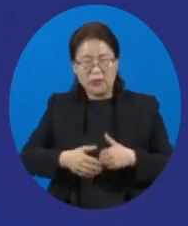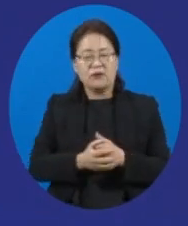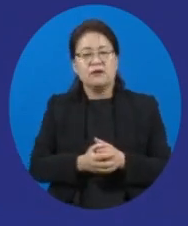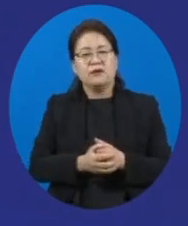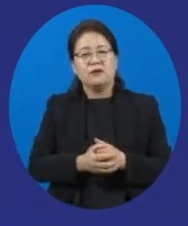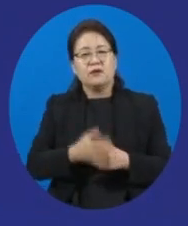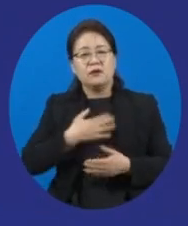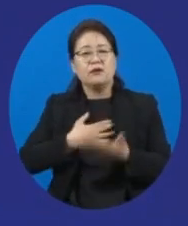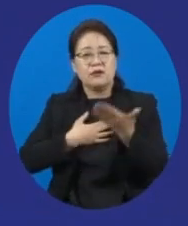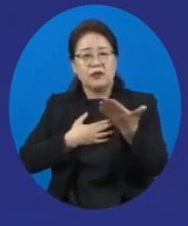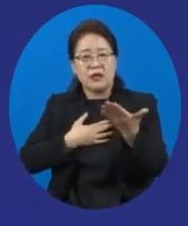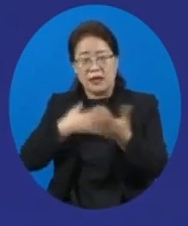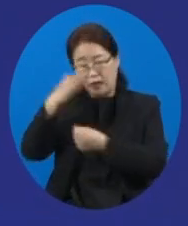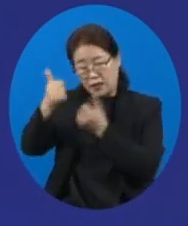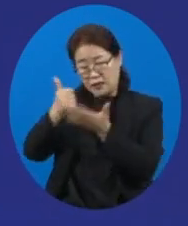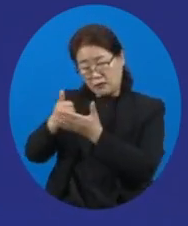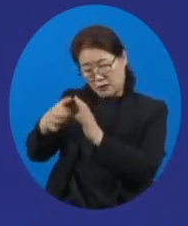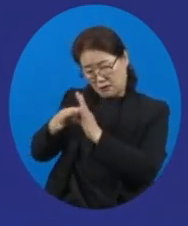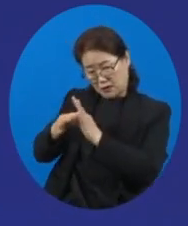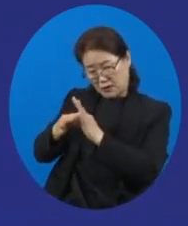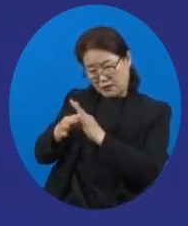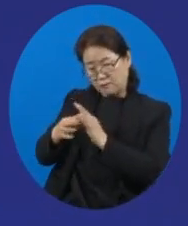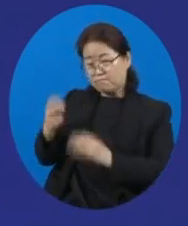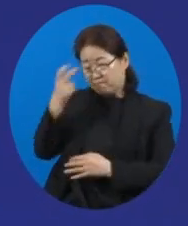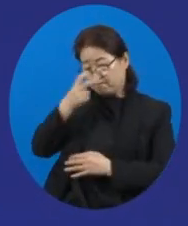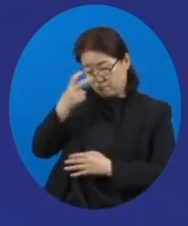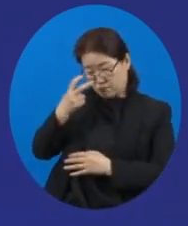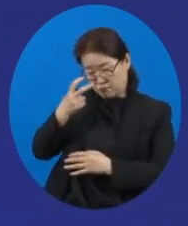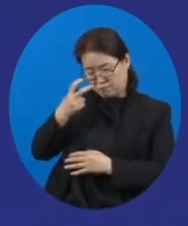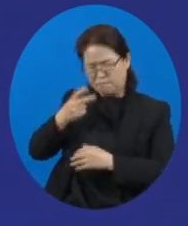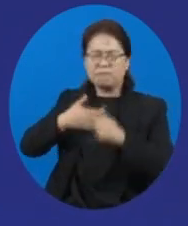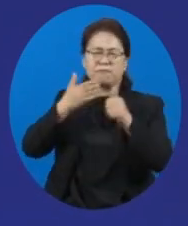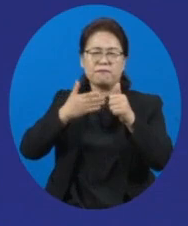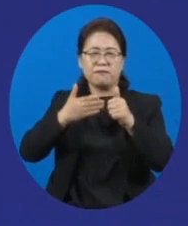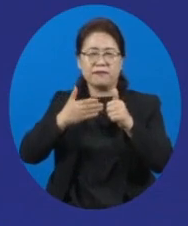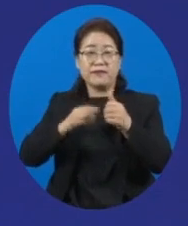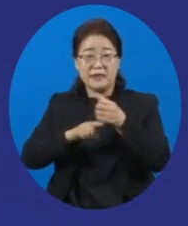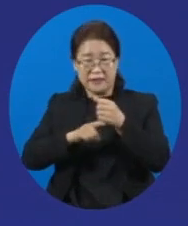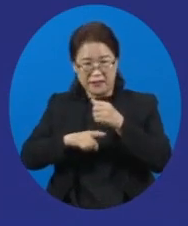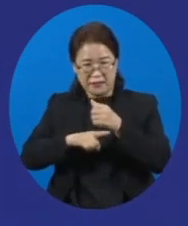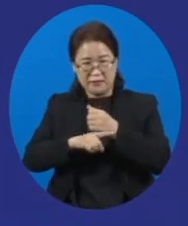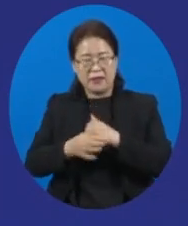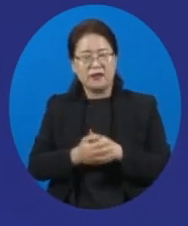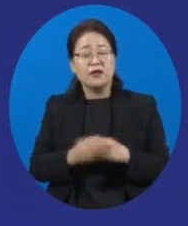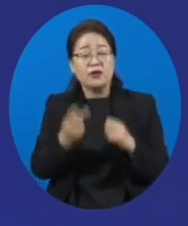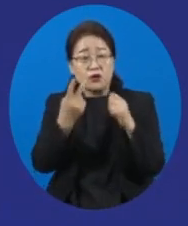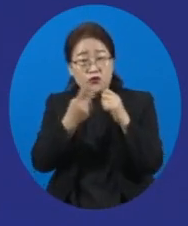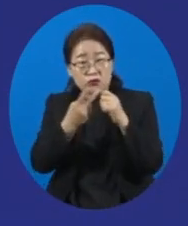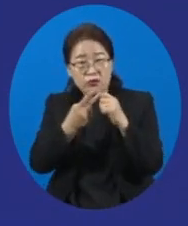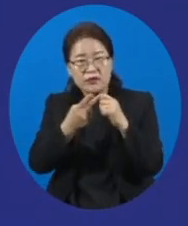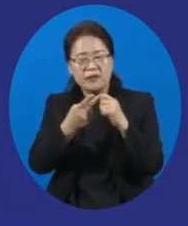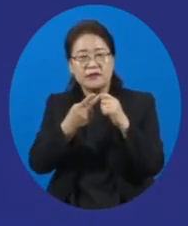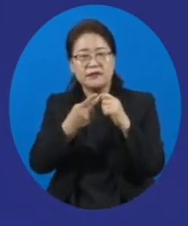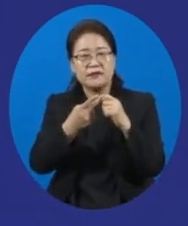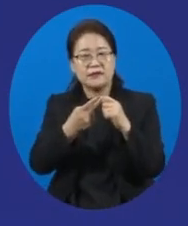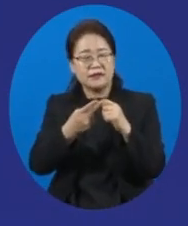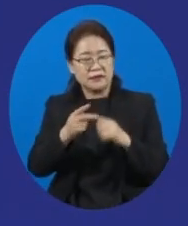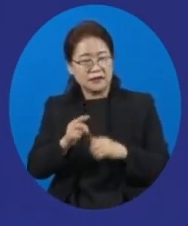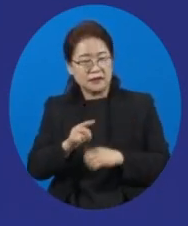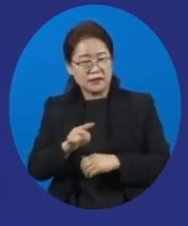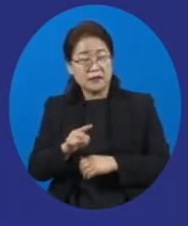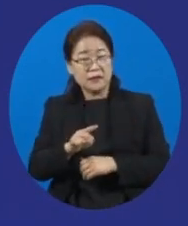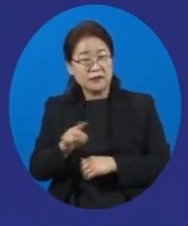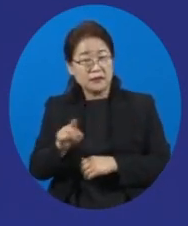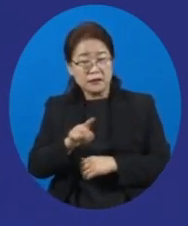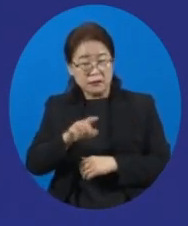너와 나의 관계를 한번 점검해 보라는 것입니다. 두 번째로, 내가 어디 있느냐라고 하는